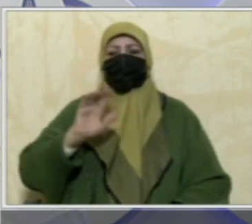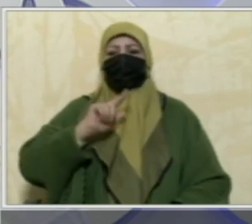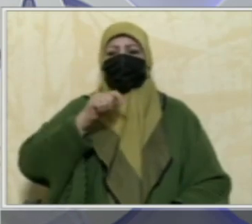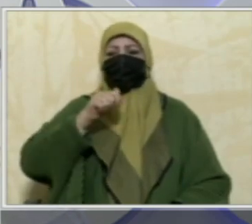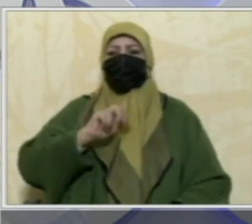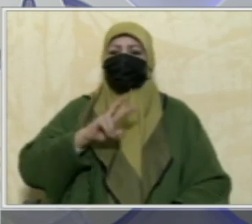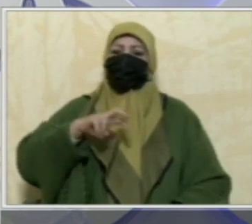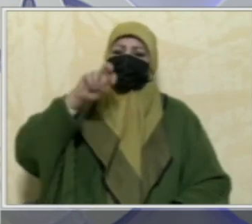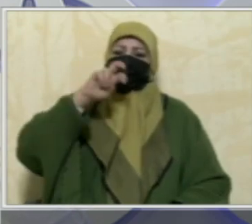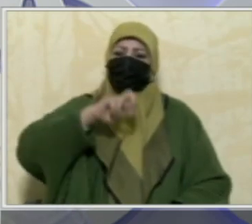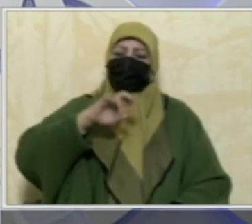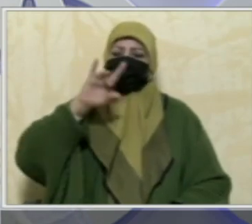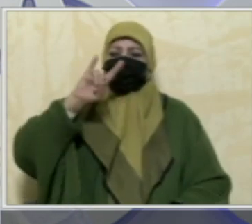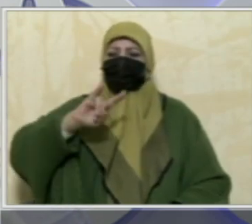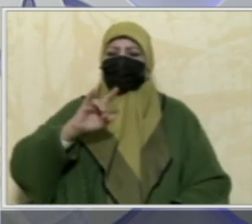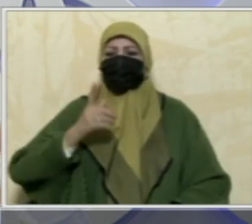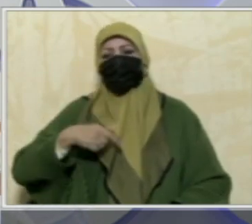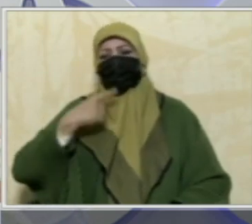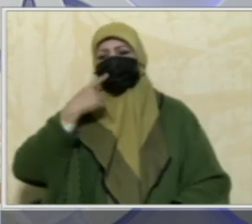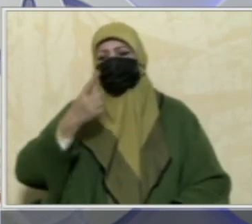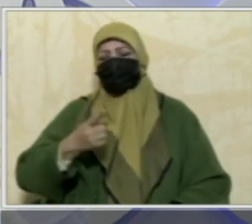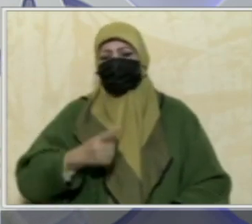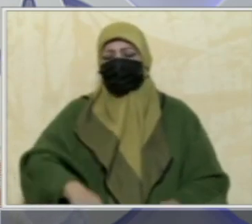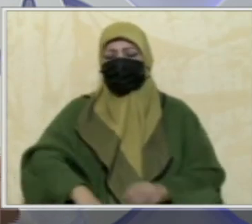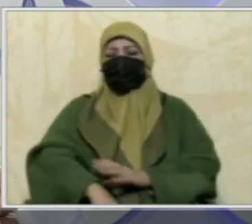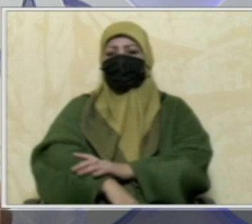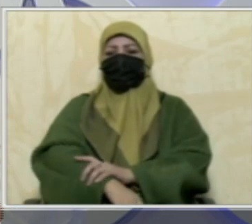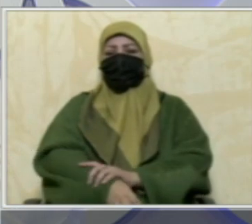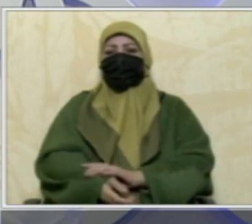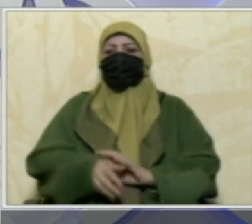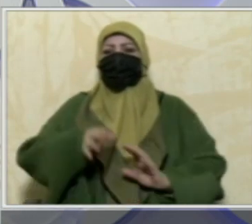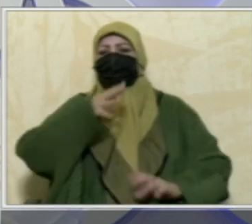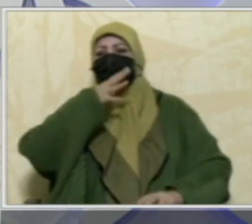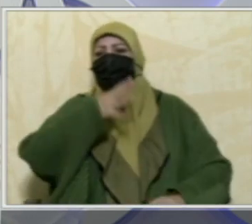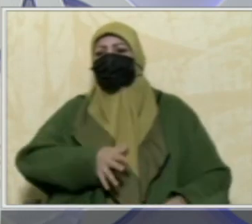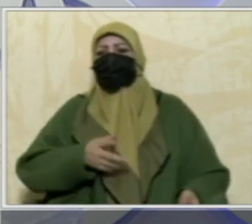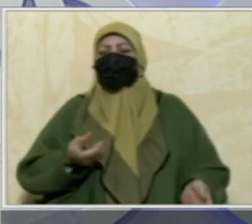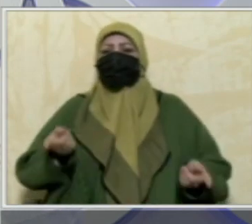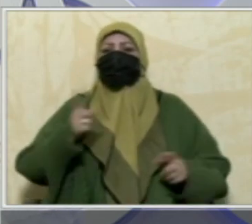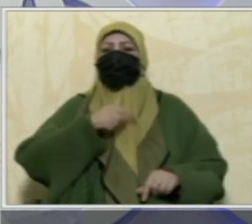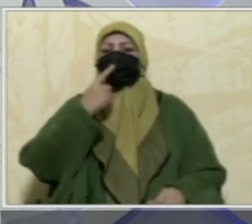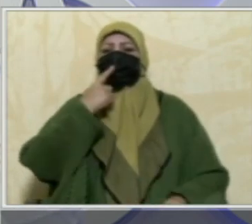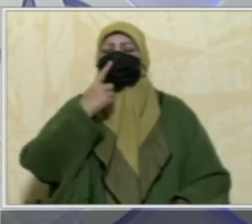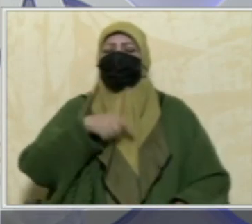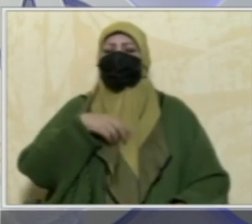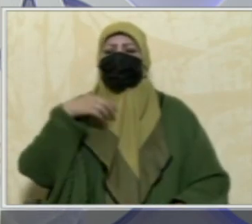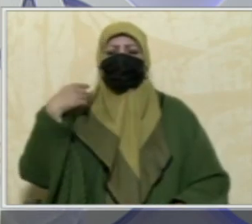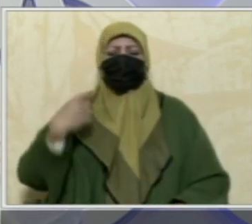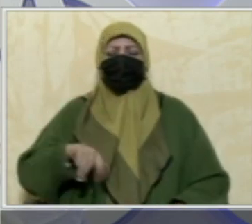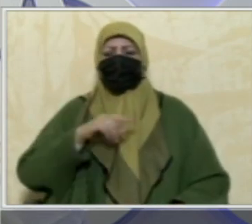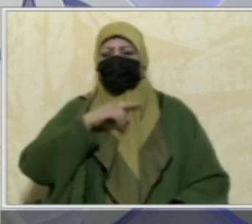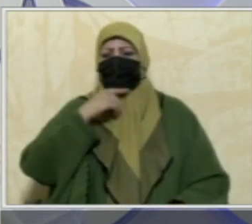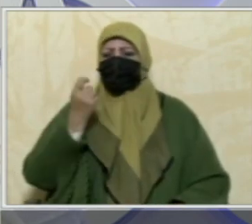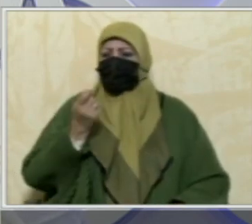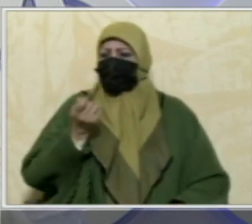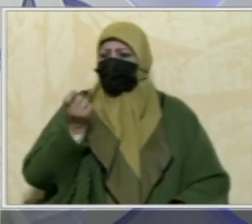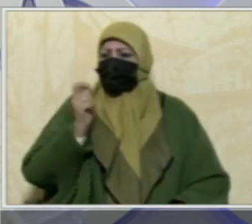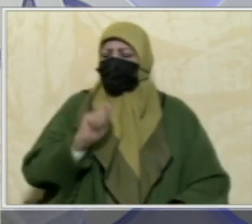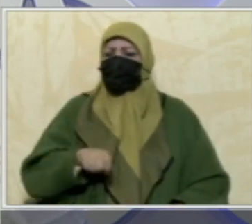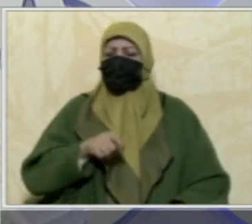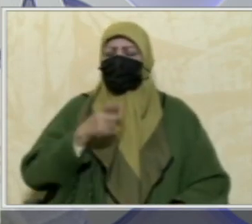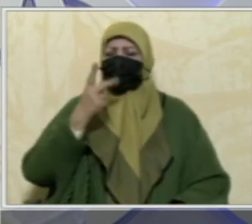اللي يقول يا شيخ اني والله يرى اضحيه السنه ما نقدرها رايت حقها 2000 وكسر حتى عمره سته شهور